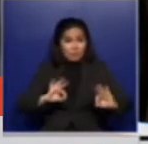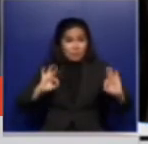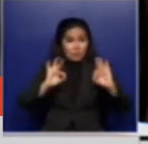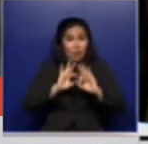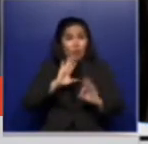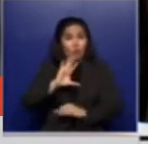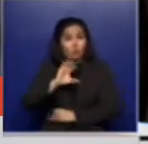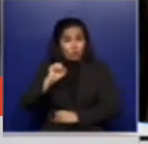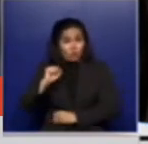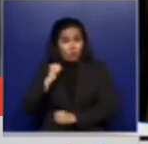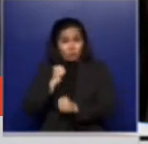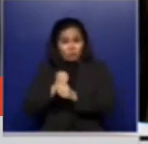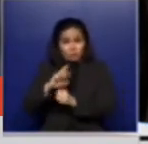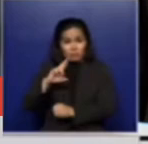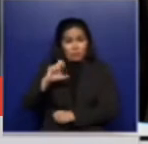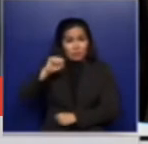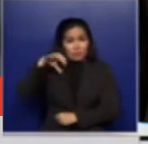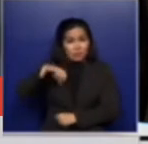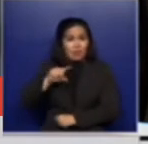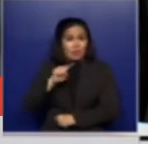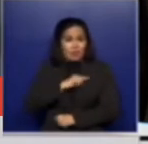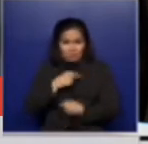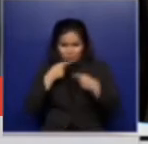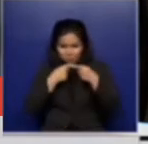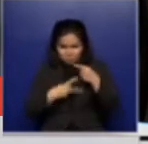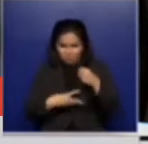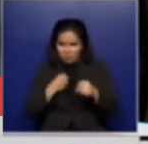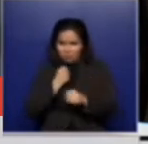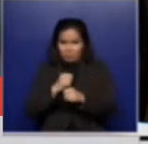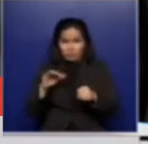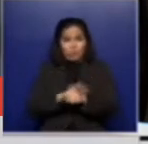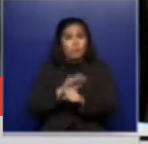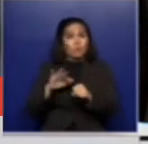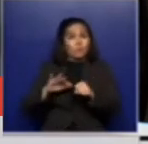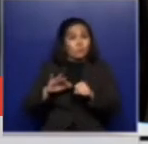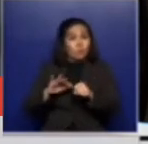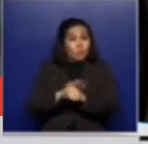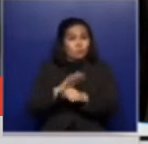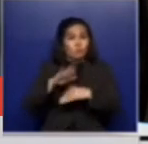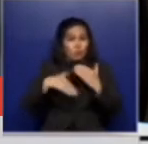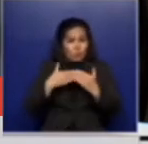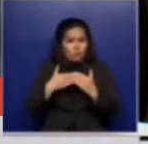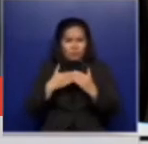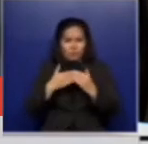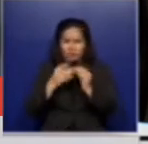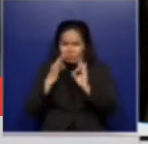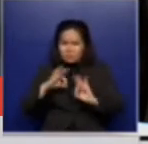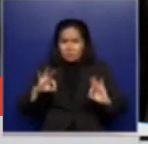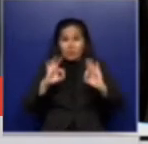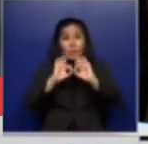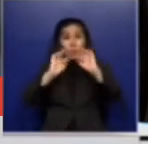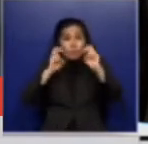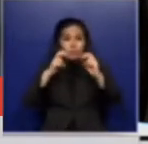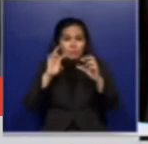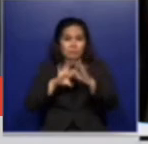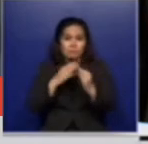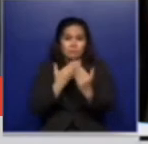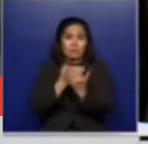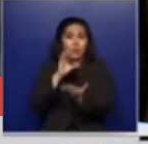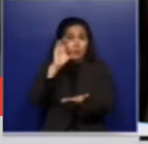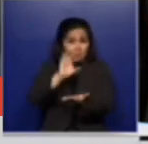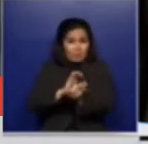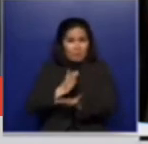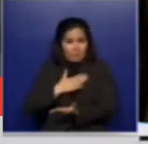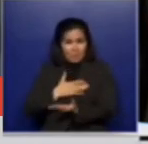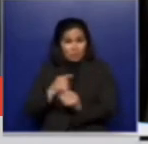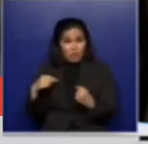านั้นเนี่ยทุกหน้าที่ก็ว่าได้แต่เรื่องที่สำคัญก็คือเรื่องงบประมาณถึงแม้นผมนี่จะอยู่ซีกฝ่ายค้